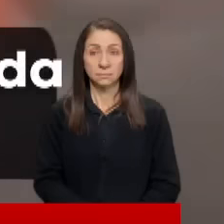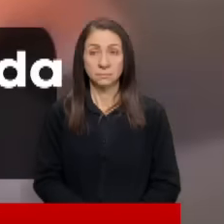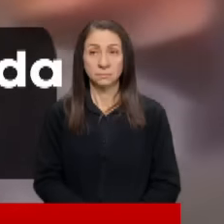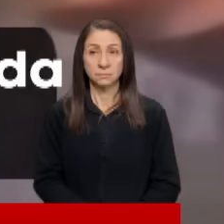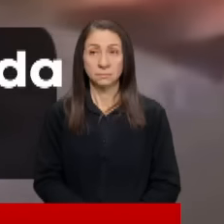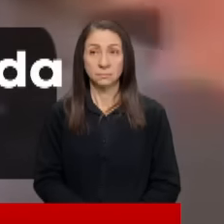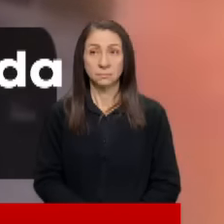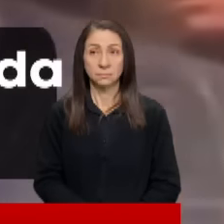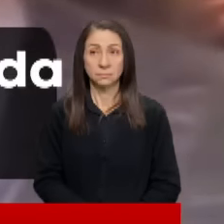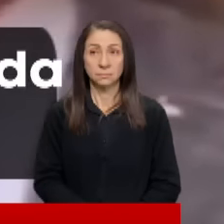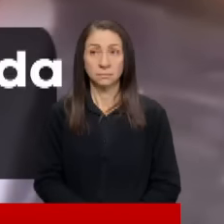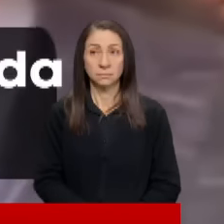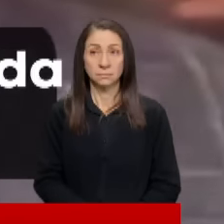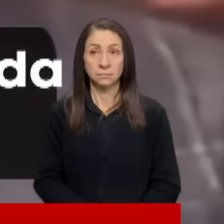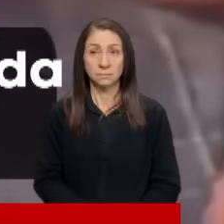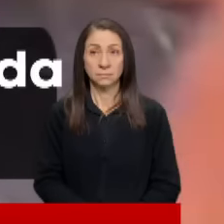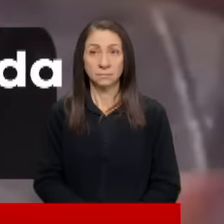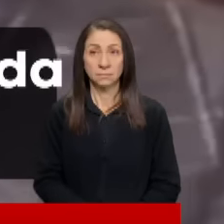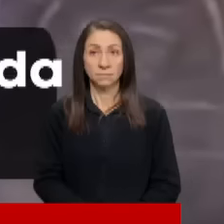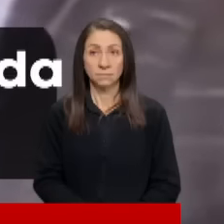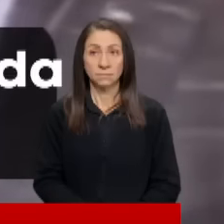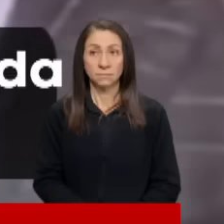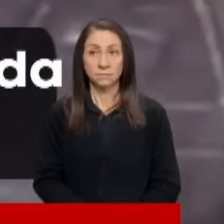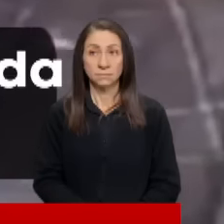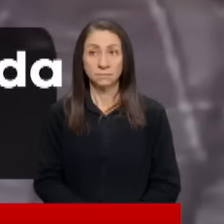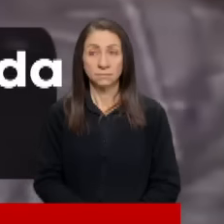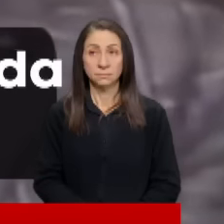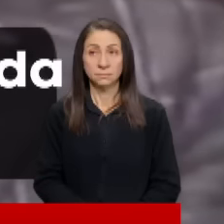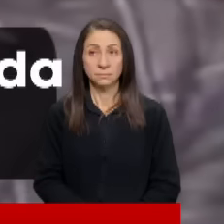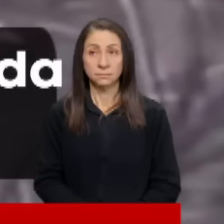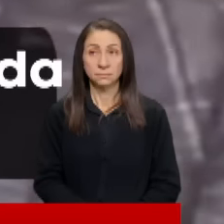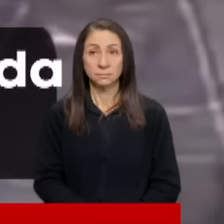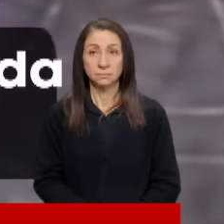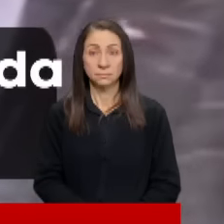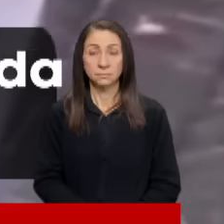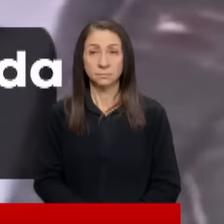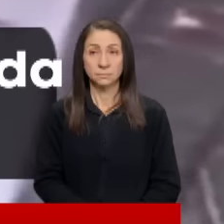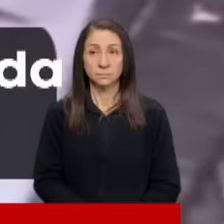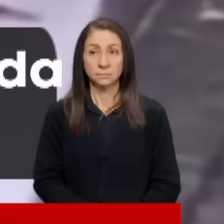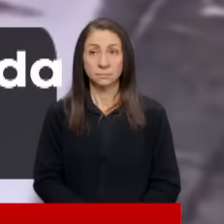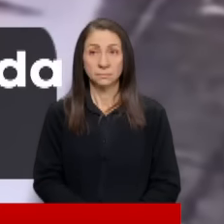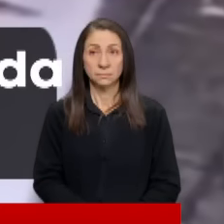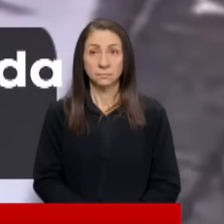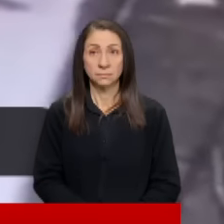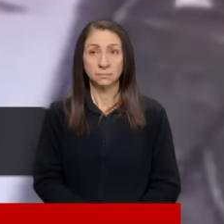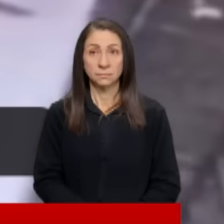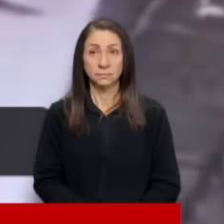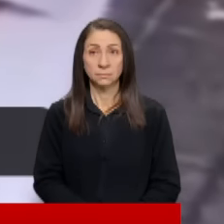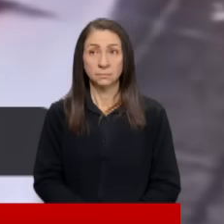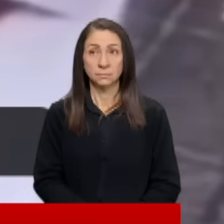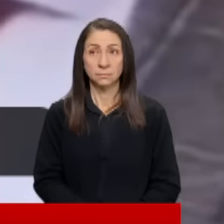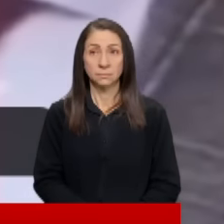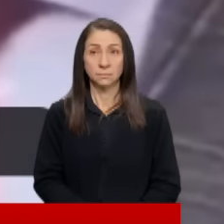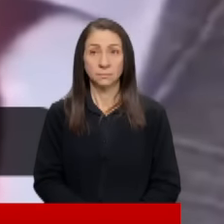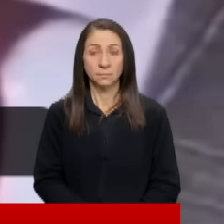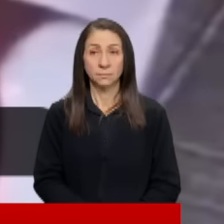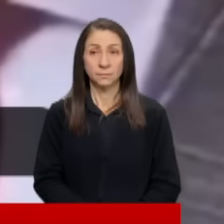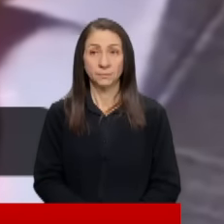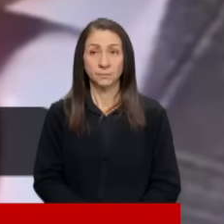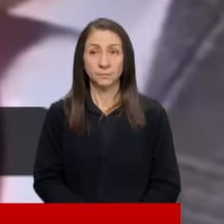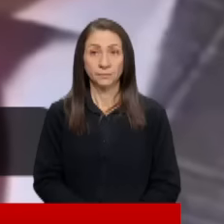Kamyon ve aracımız kaldı öyle. Yollarımız bırakın biraz da hizmet edin bitti belediyesi yapsın. Tutturdu vatandaşı